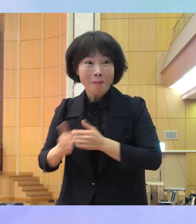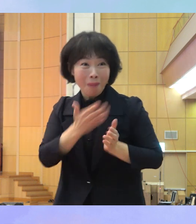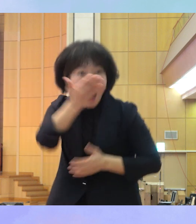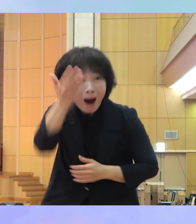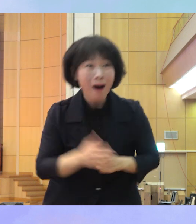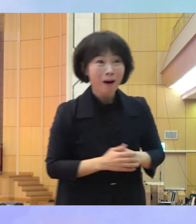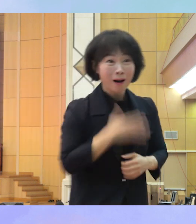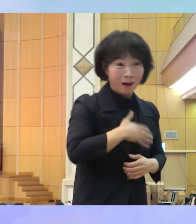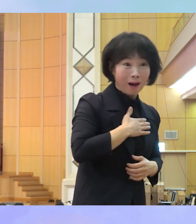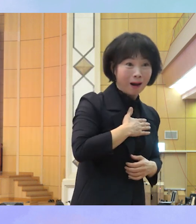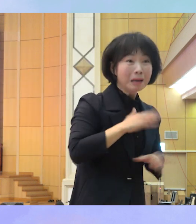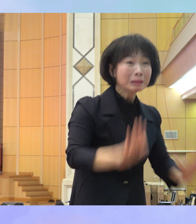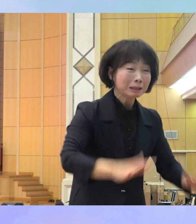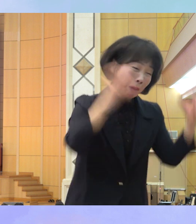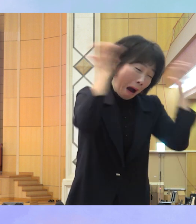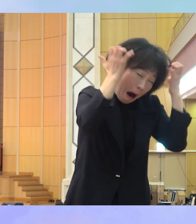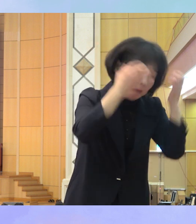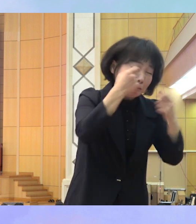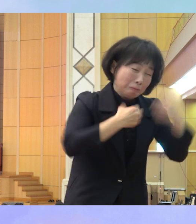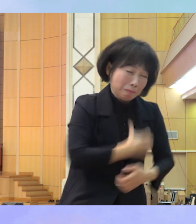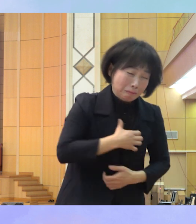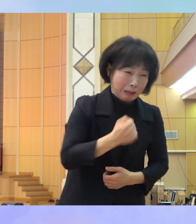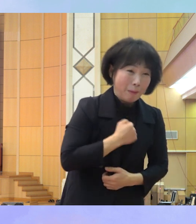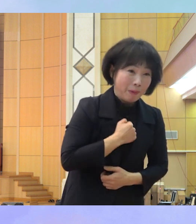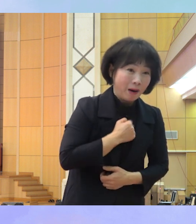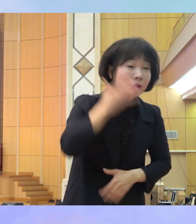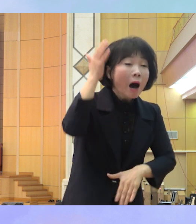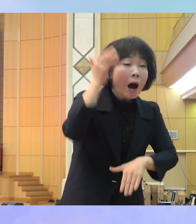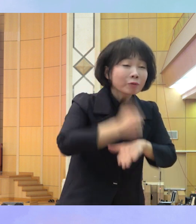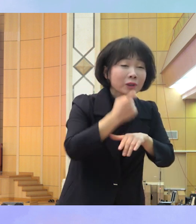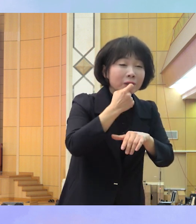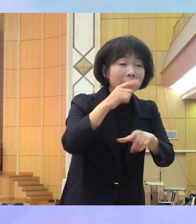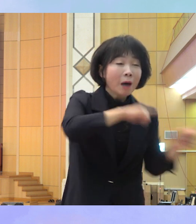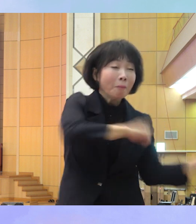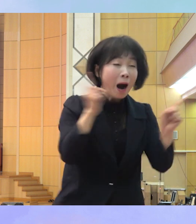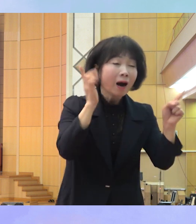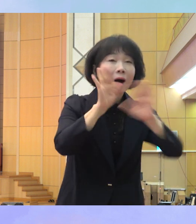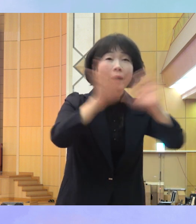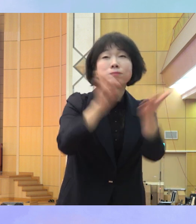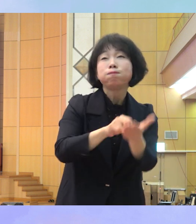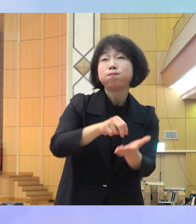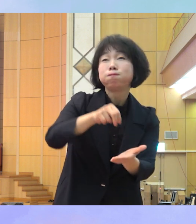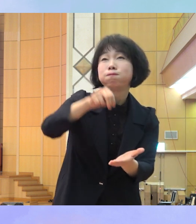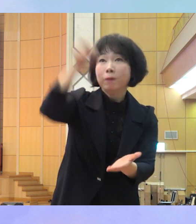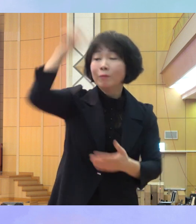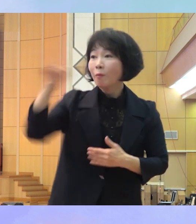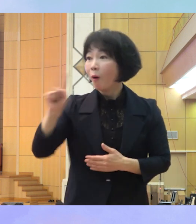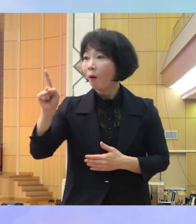이렇게 사는 존재지만은 이제 우리가 마지막 날에 주님이 우리를